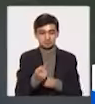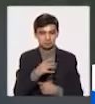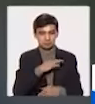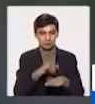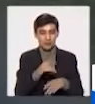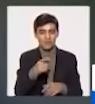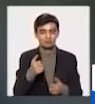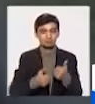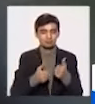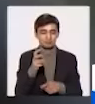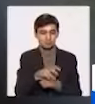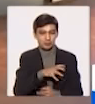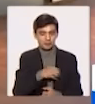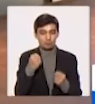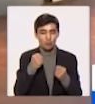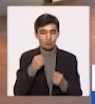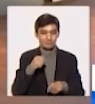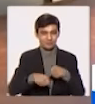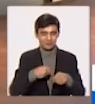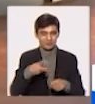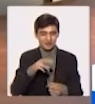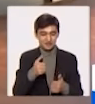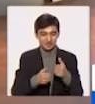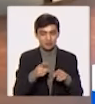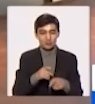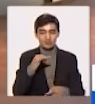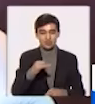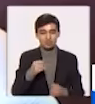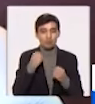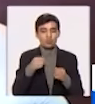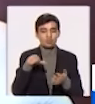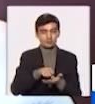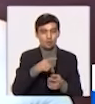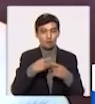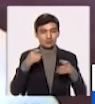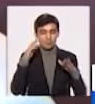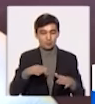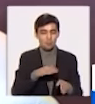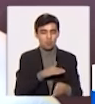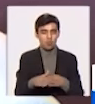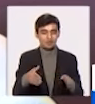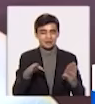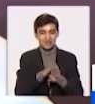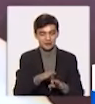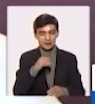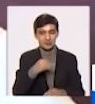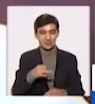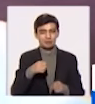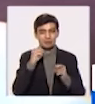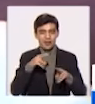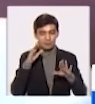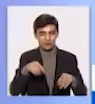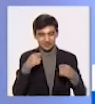веложарысқа келген спортшылар екені белгілі болды. Ел билігі спортшылар тоқтаған қонақ үйді тұтастай жауып тастап, елдегі барлық